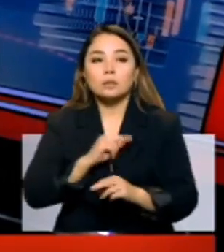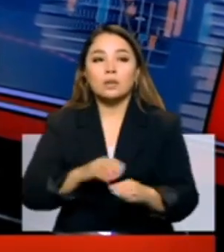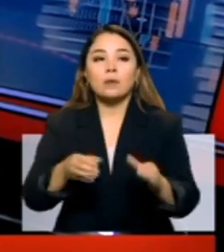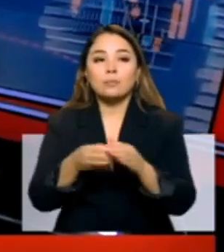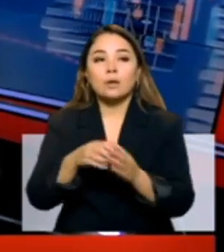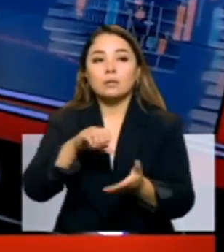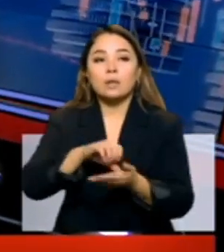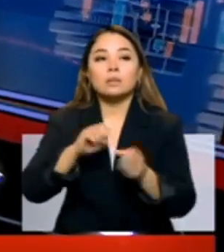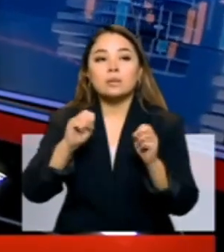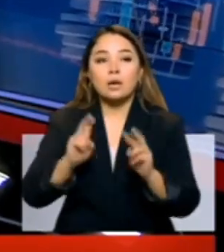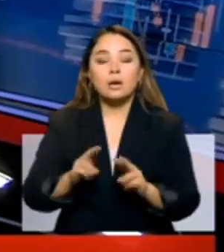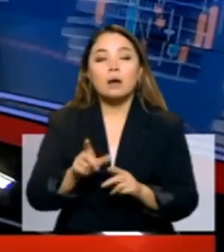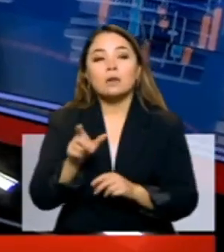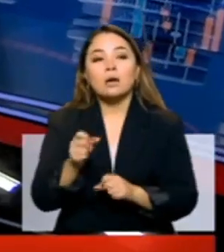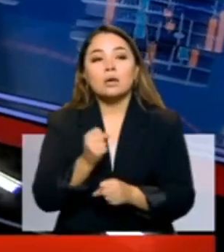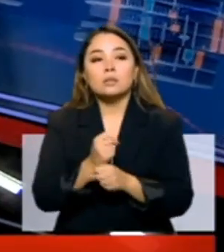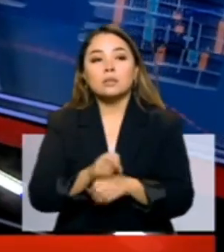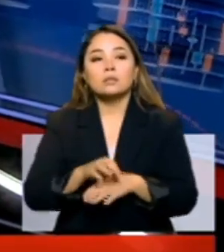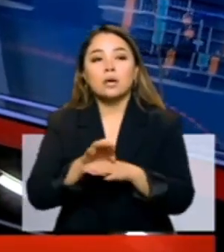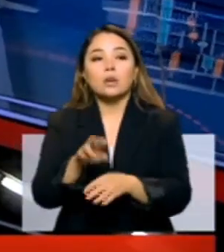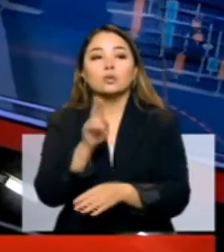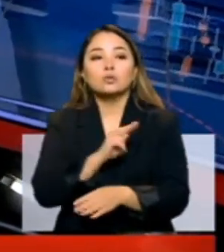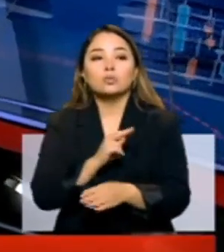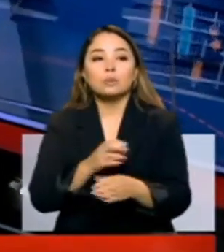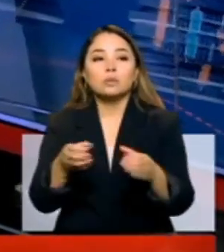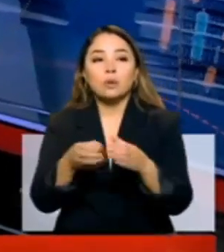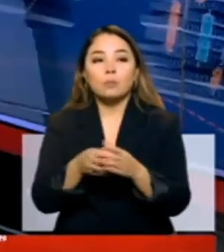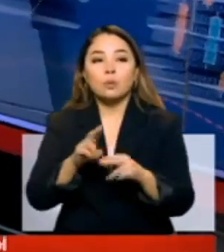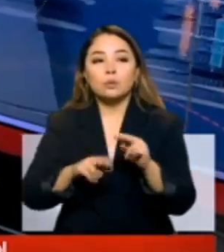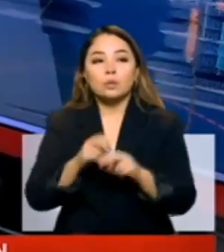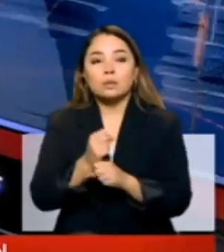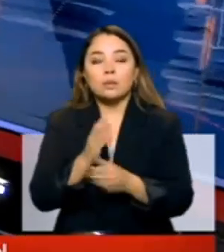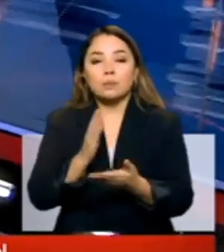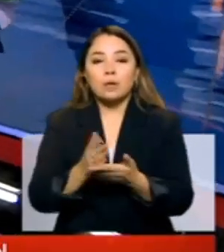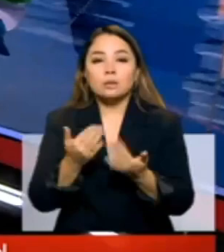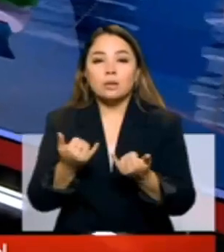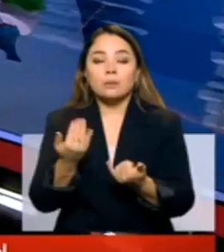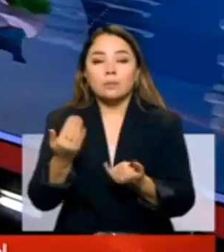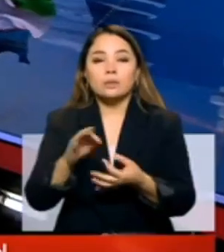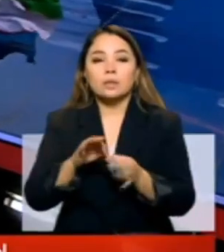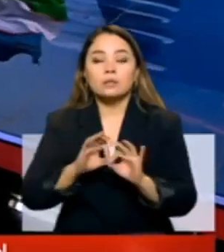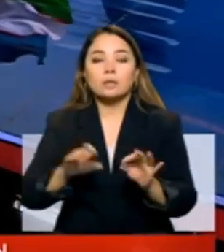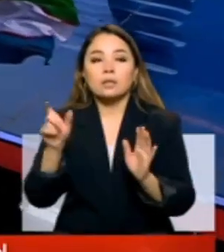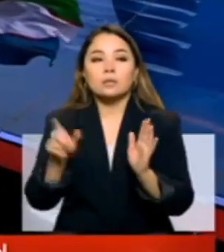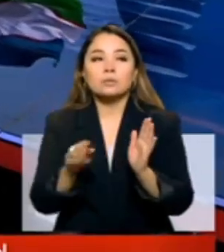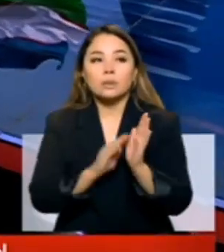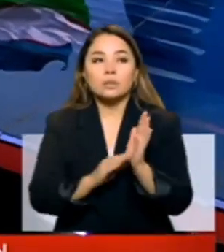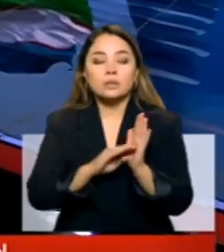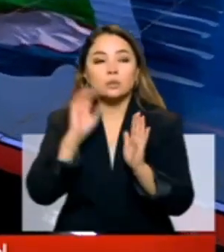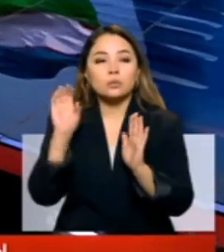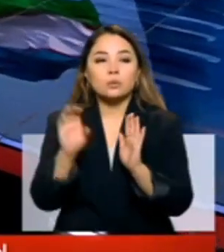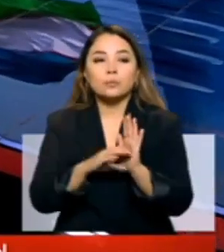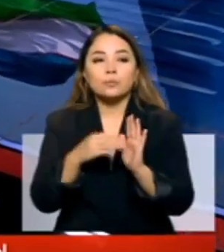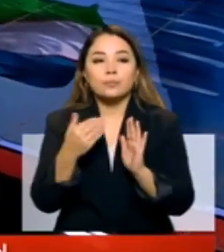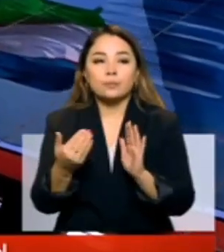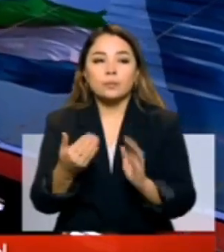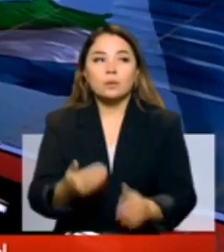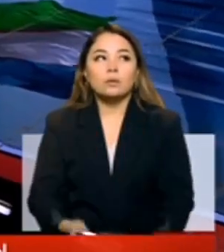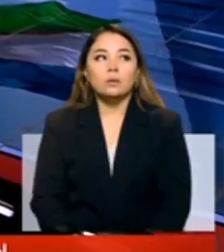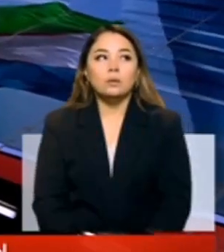кооперация бойынша арнайы карта жасақталып, жұмыс топтары құрылған. Базаркүл Отыншиева әңгімелейді.